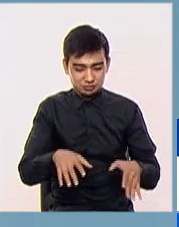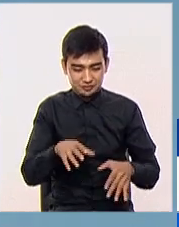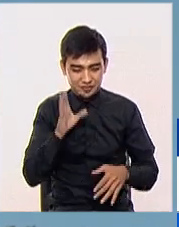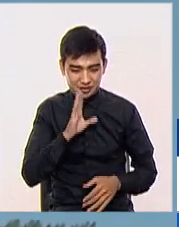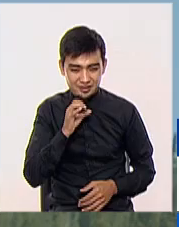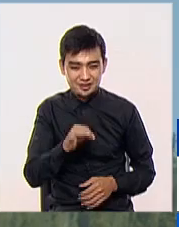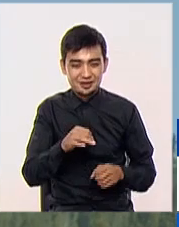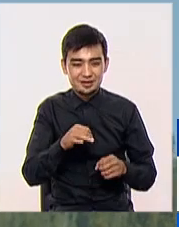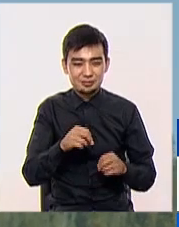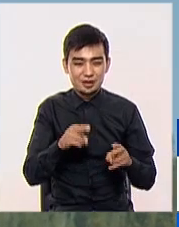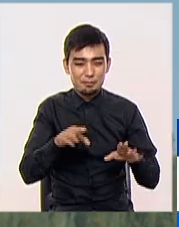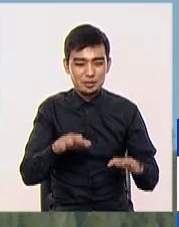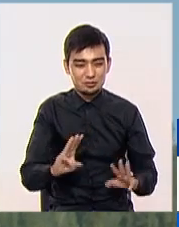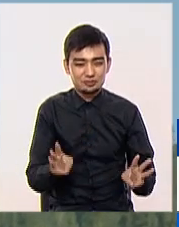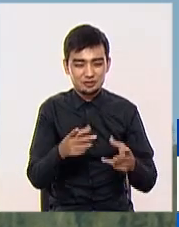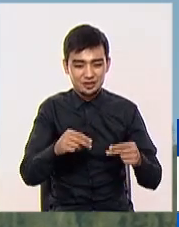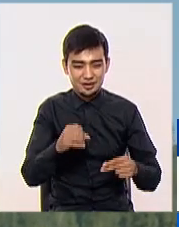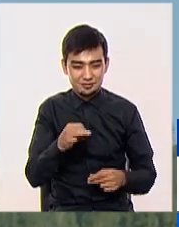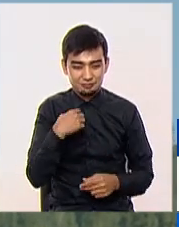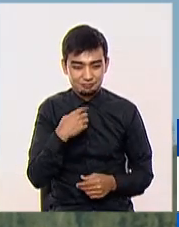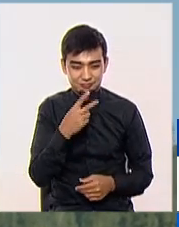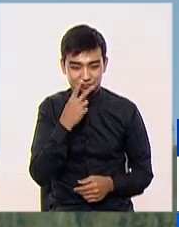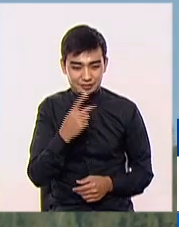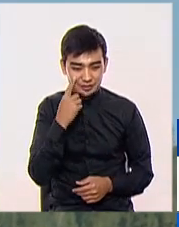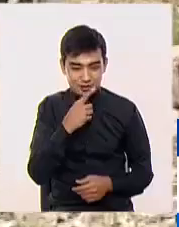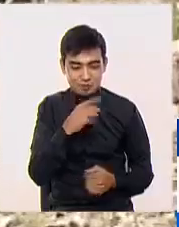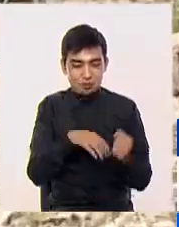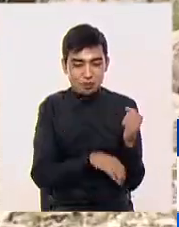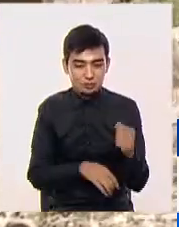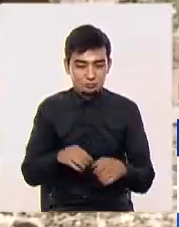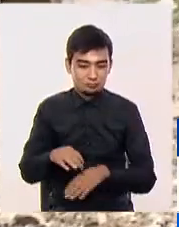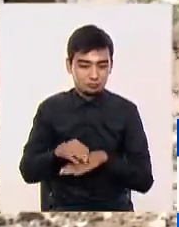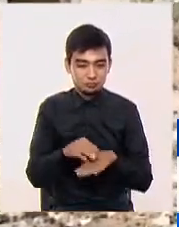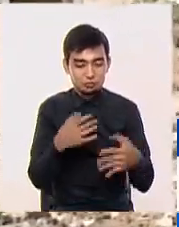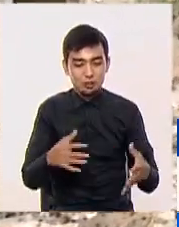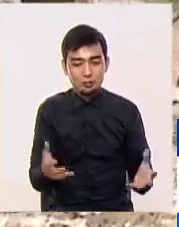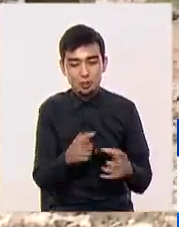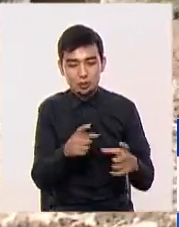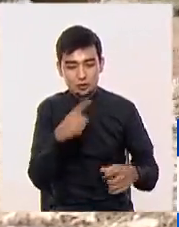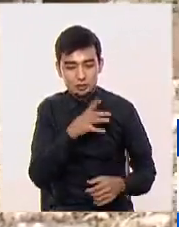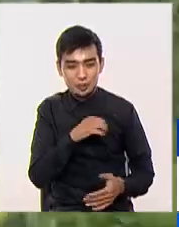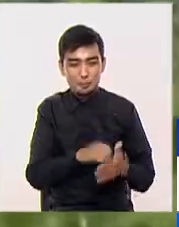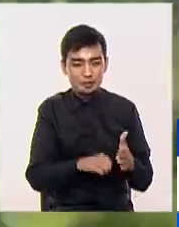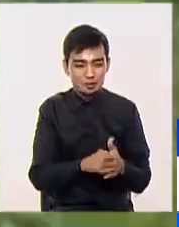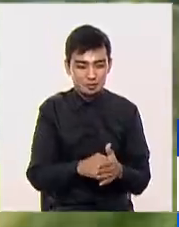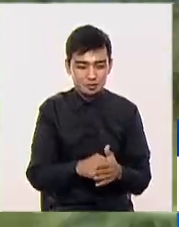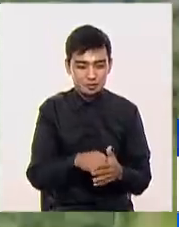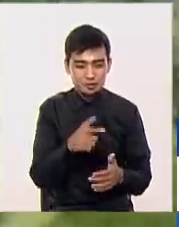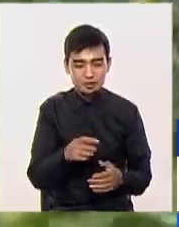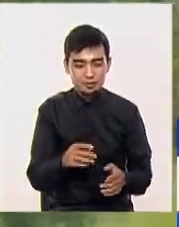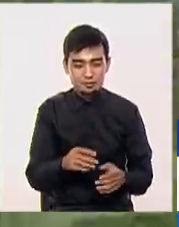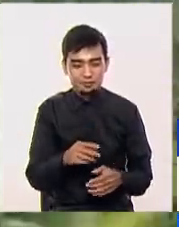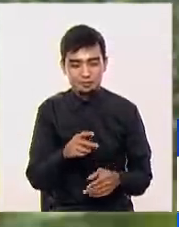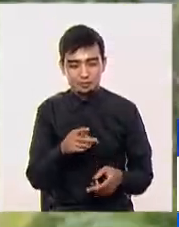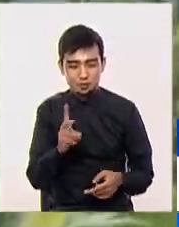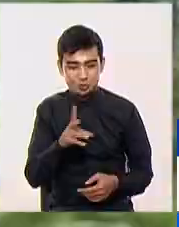воду на место возгорания. И вот сейчас на наших глазах они совершают последний рейс. Спасатели говорят, что причиной возгорания стал непотушенный костер,